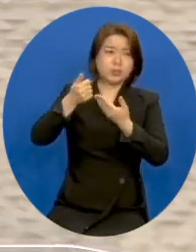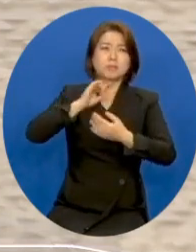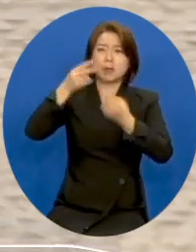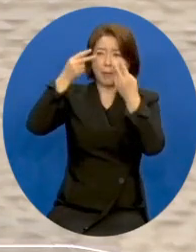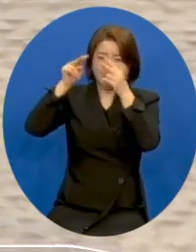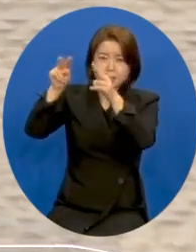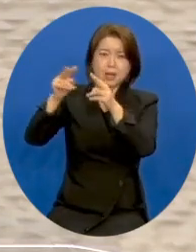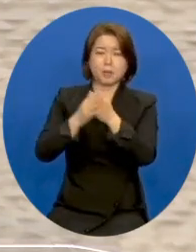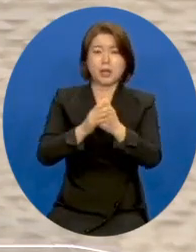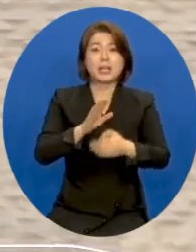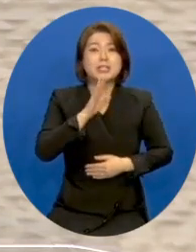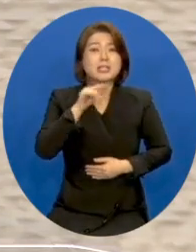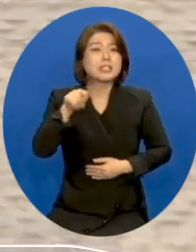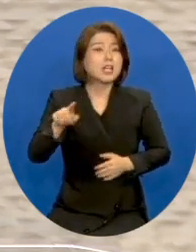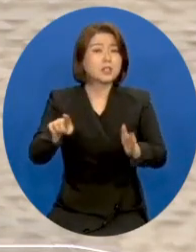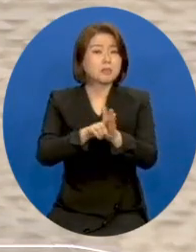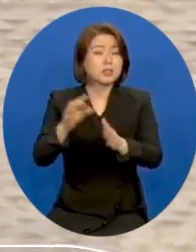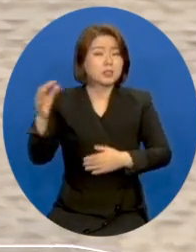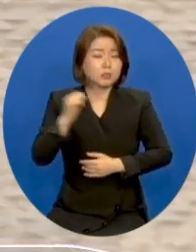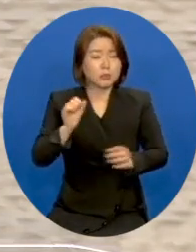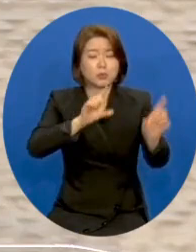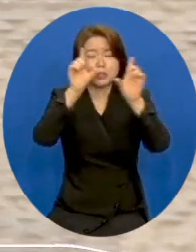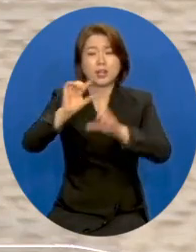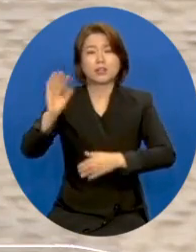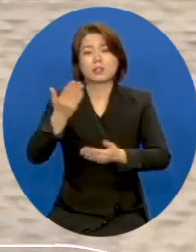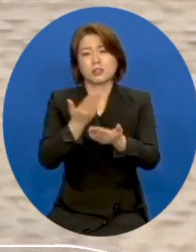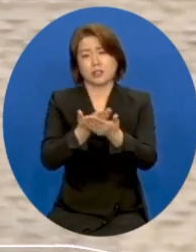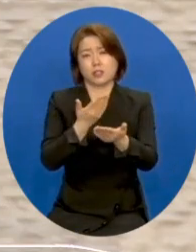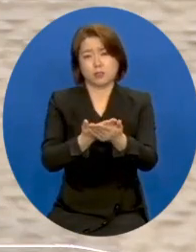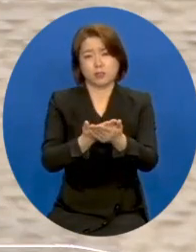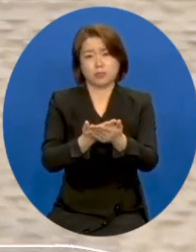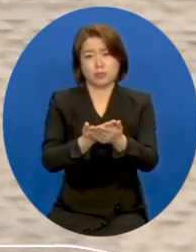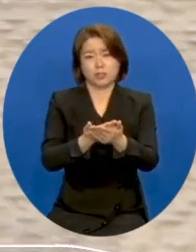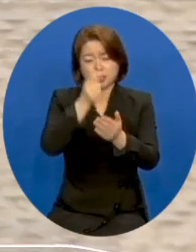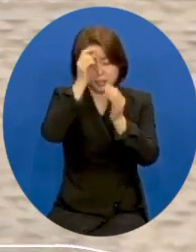진짜 이 믿음으로 사는 자가 되게 해주옵소서. 기도하십시다.